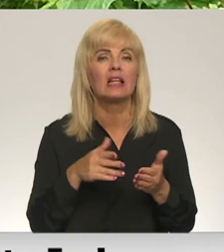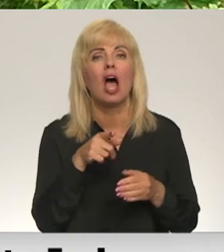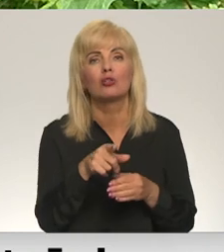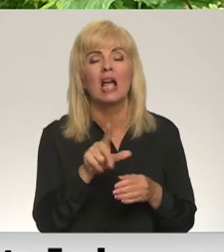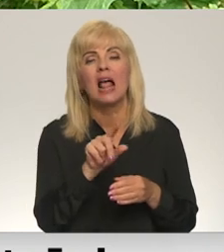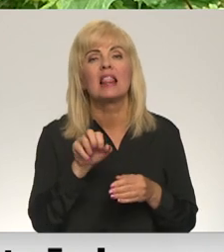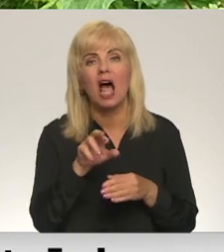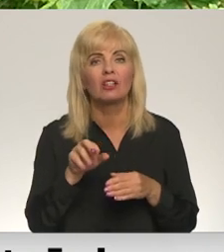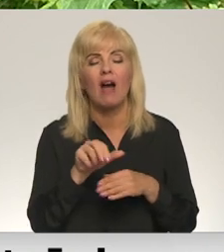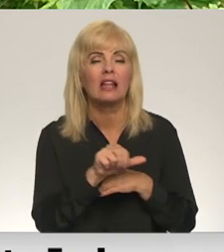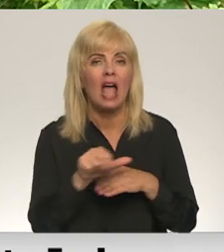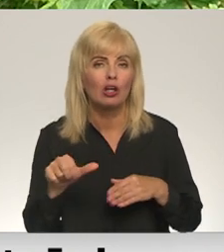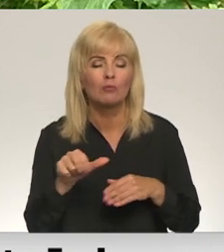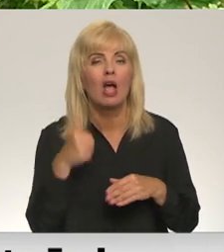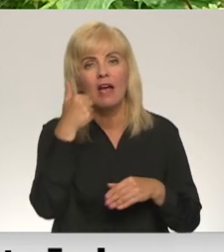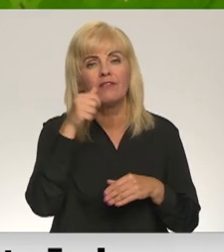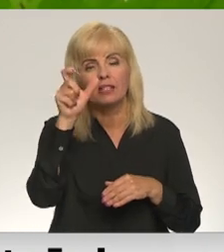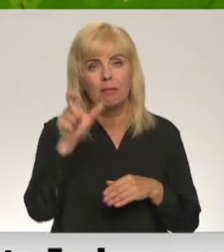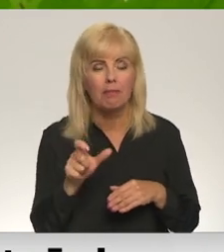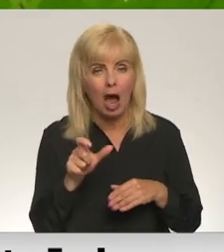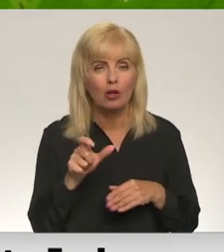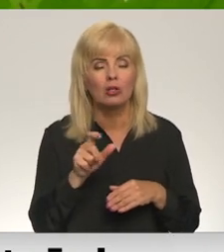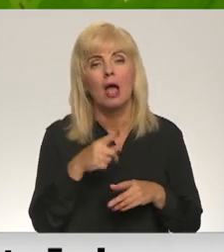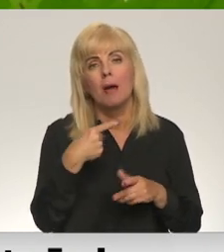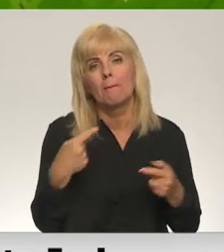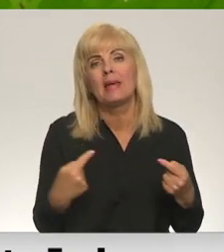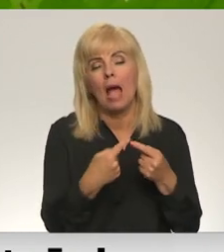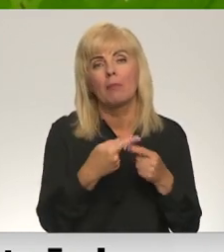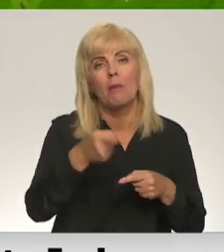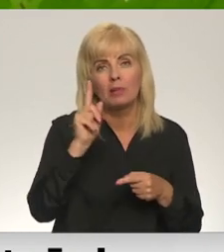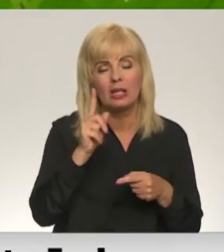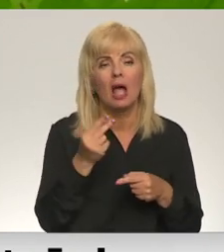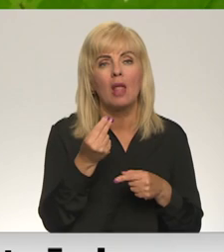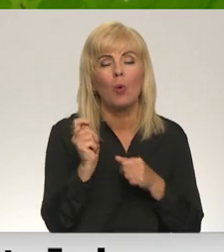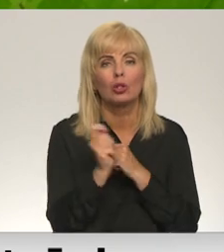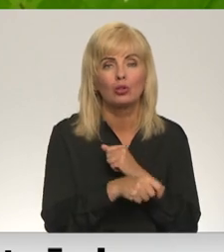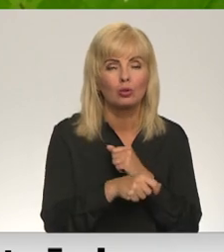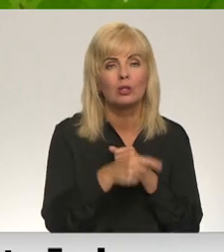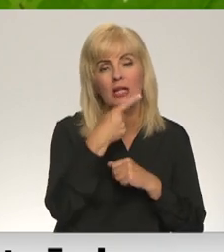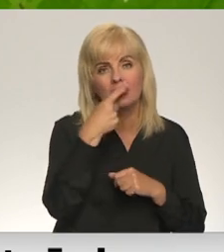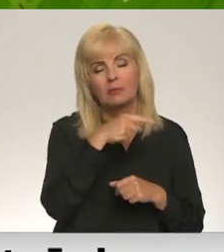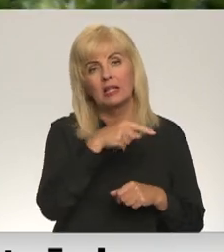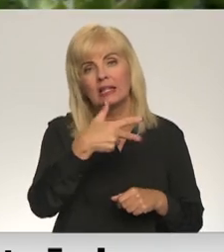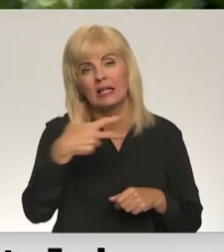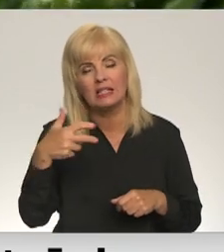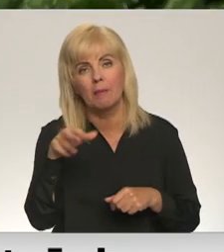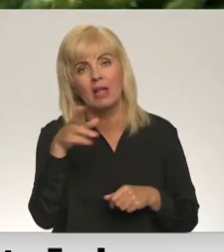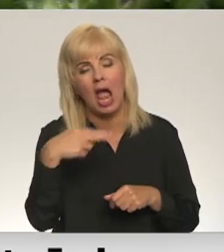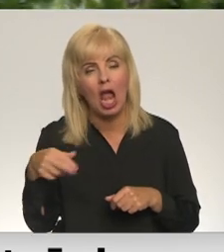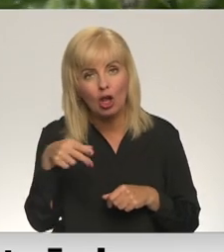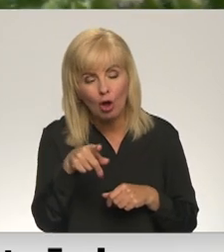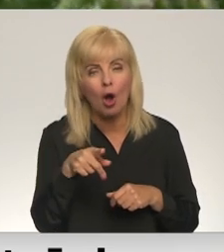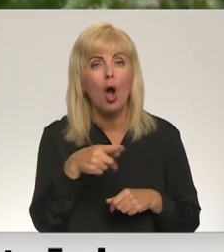latvāņu neierobežošanu fiziskām personām var piemērot brīdinājumu vai naudas sodu 100 līdz 350 eiro apmērā. Tikmēr